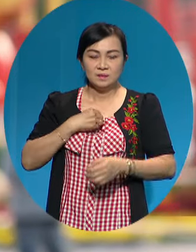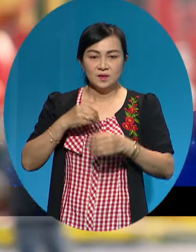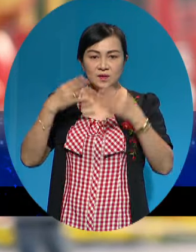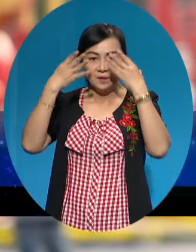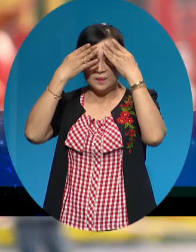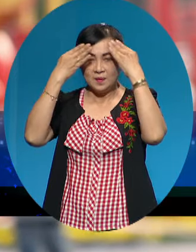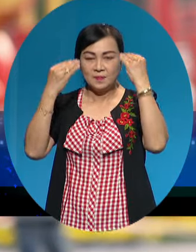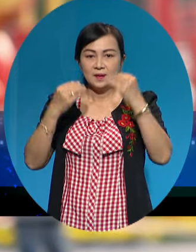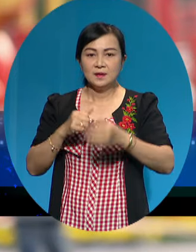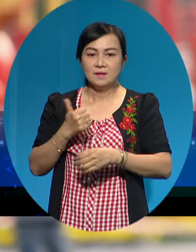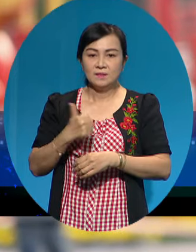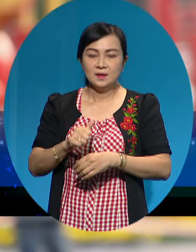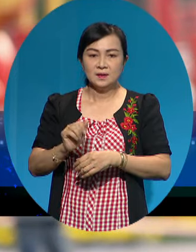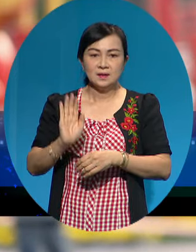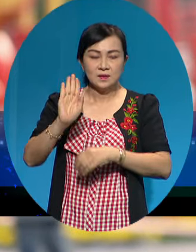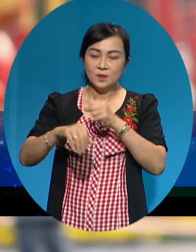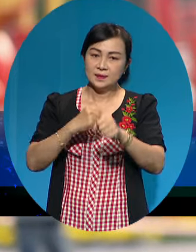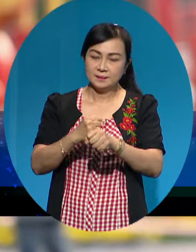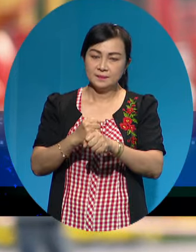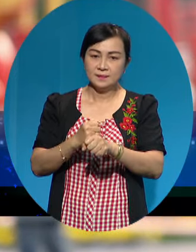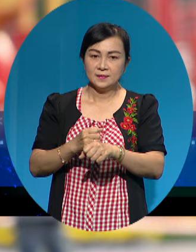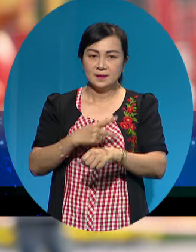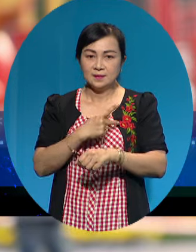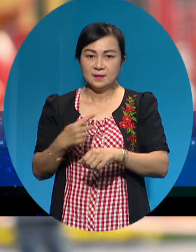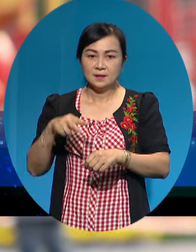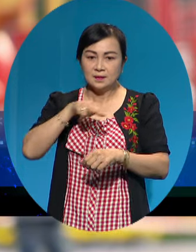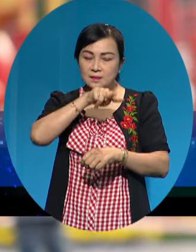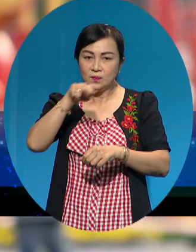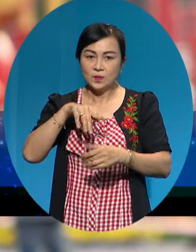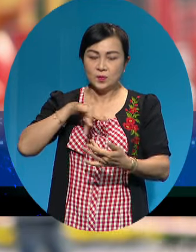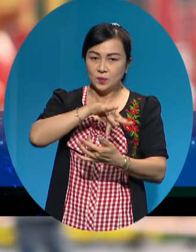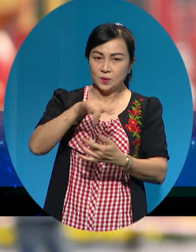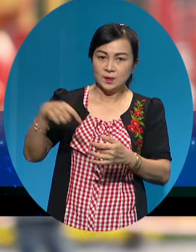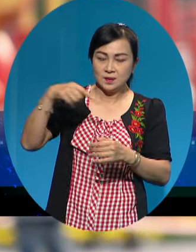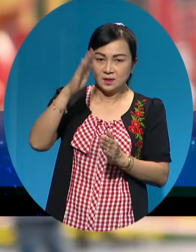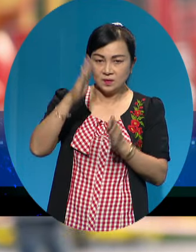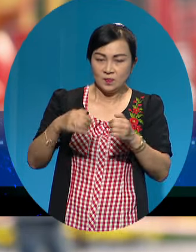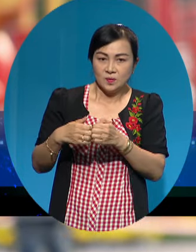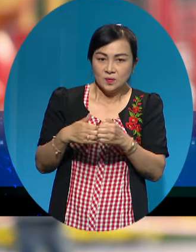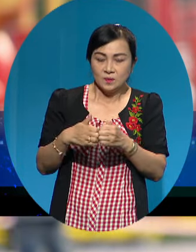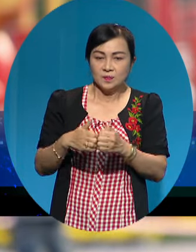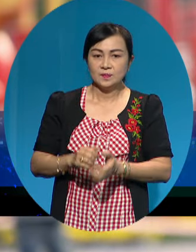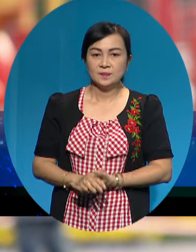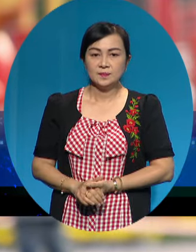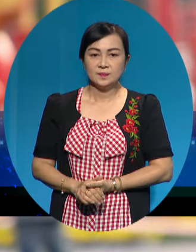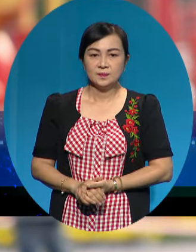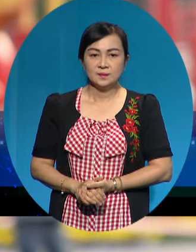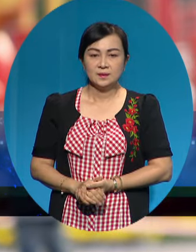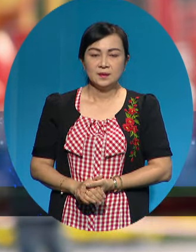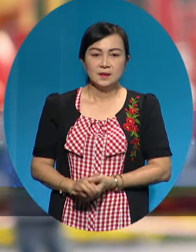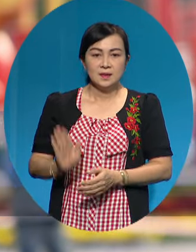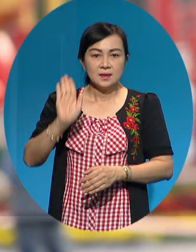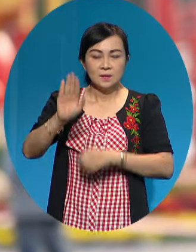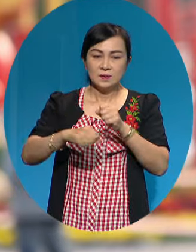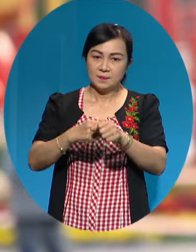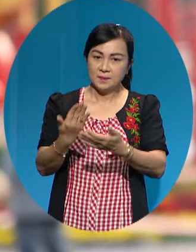khởi vì ngay từ những ngày đầu năm, lượng du khách tham quan và du lịch đến thành phố rất là đông đúc và nhộn nhịp. Và ngay từ ngày đầu